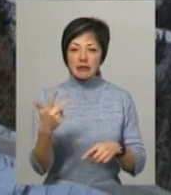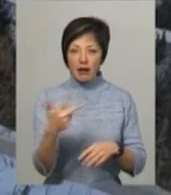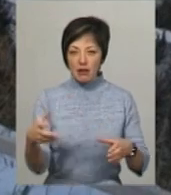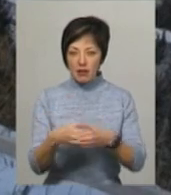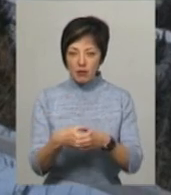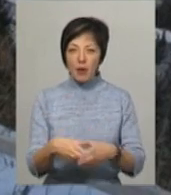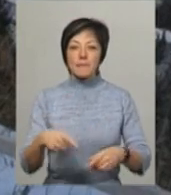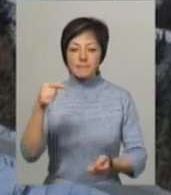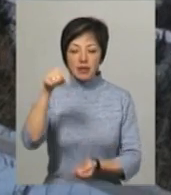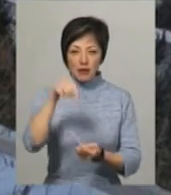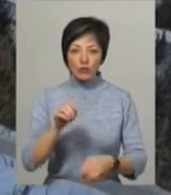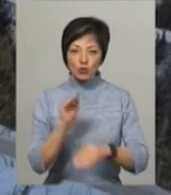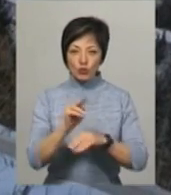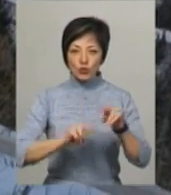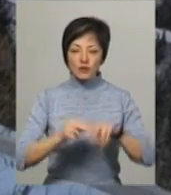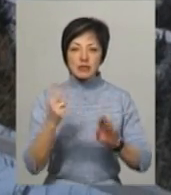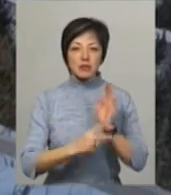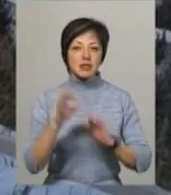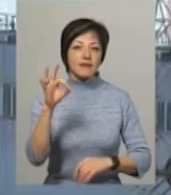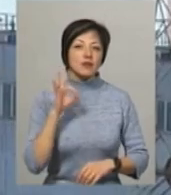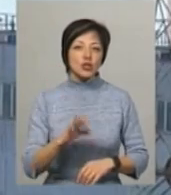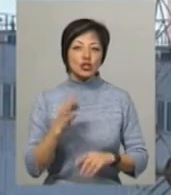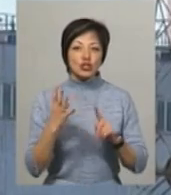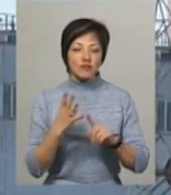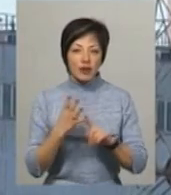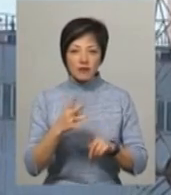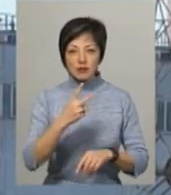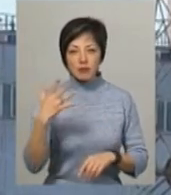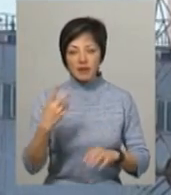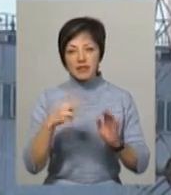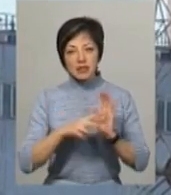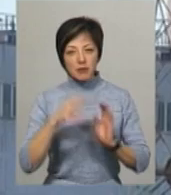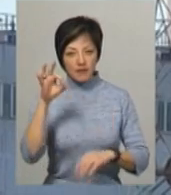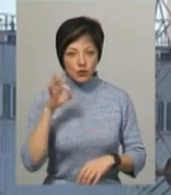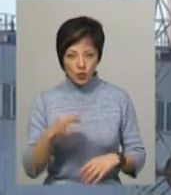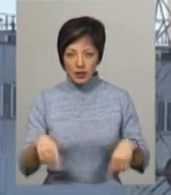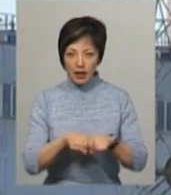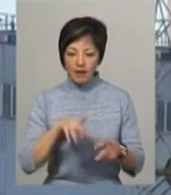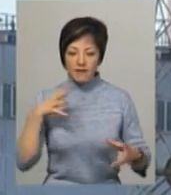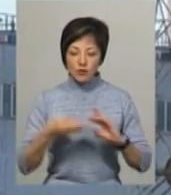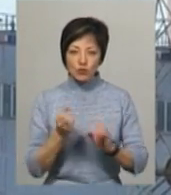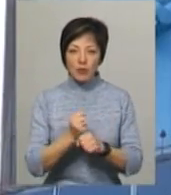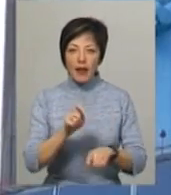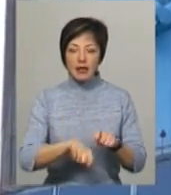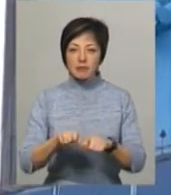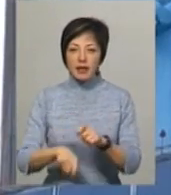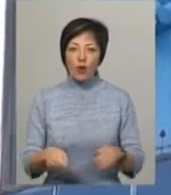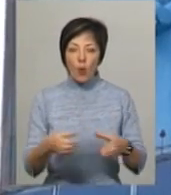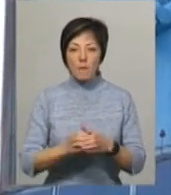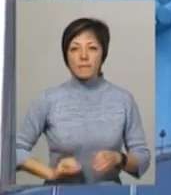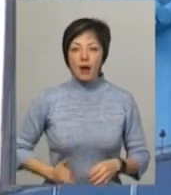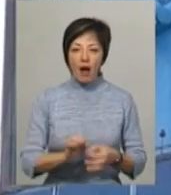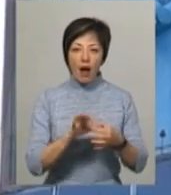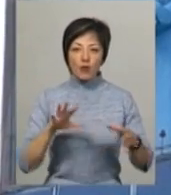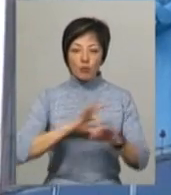енергоблоку придатні для добудови на майже 70%, четвертого – на 25-27%. Такі висновки зробили експерти компанії